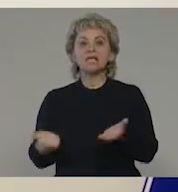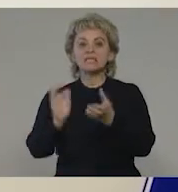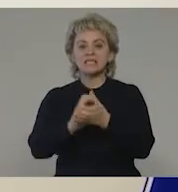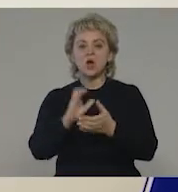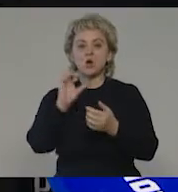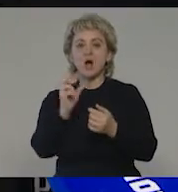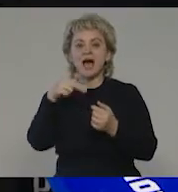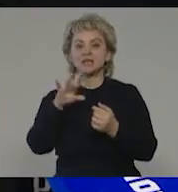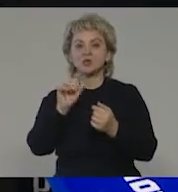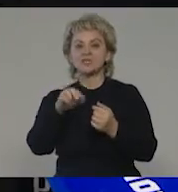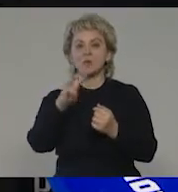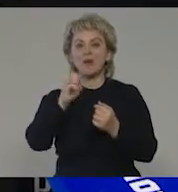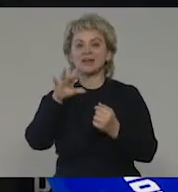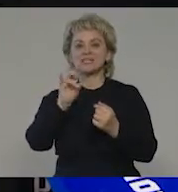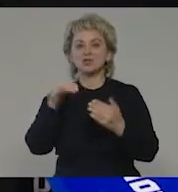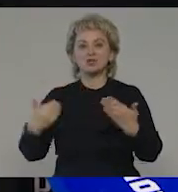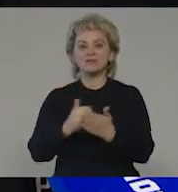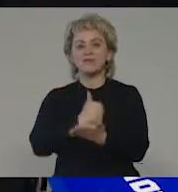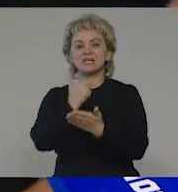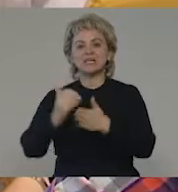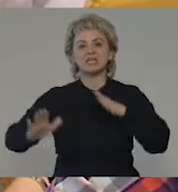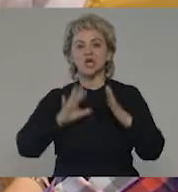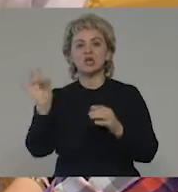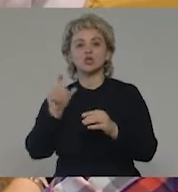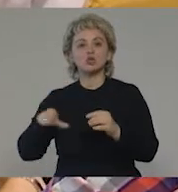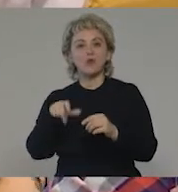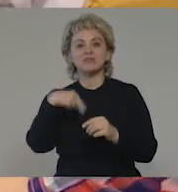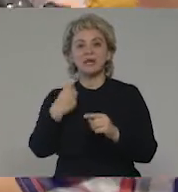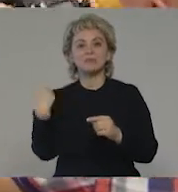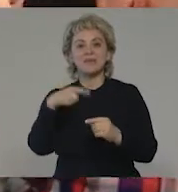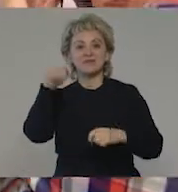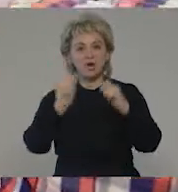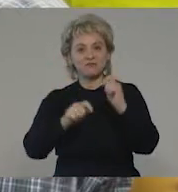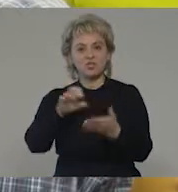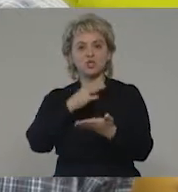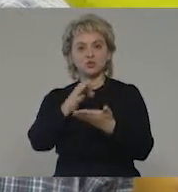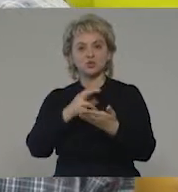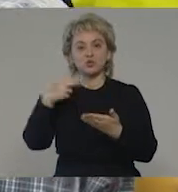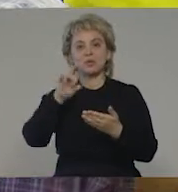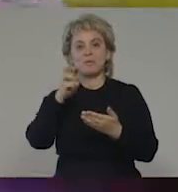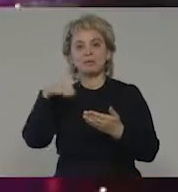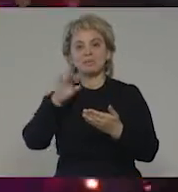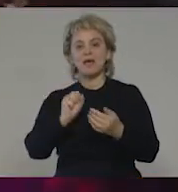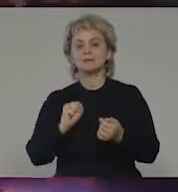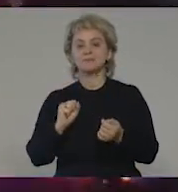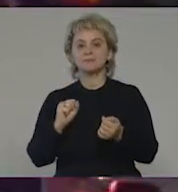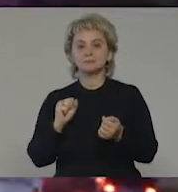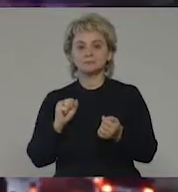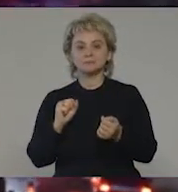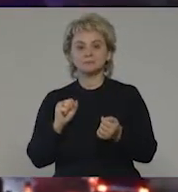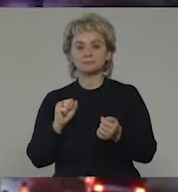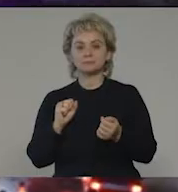Знакомство с Амбросом Мартином. Новый главный тренер Ростов-Дона дал первую пресс-конференцию в Дон-Медиа.